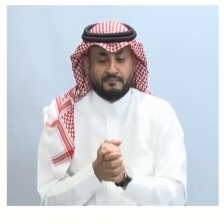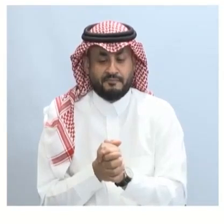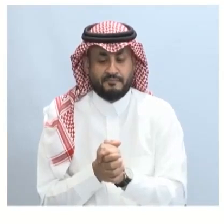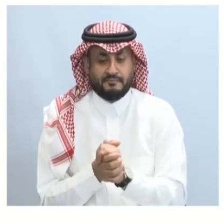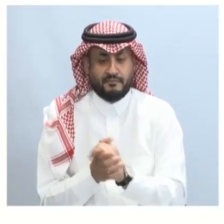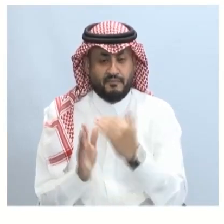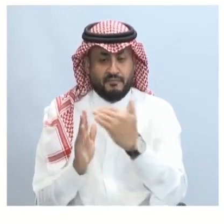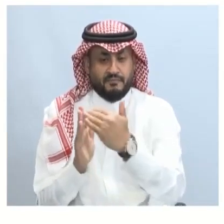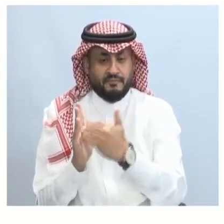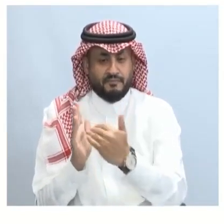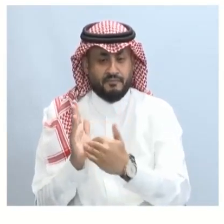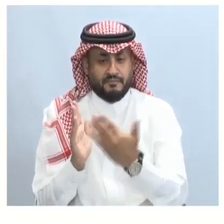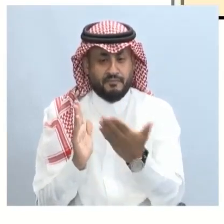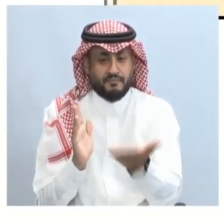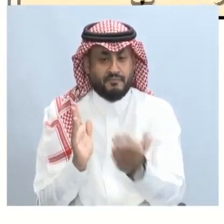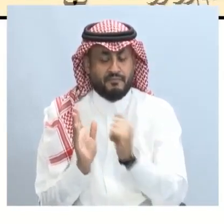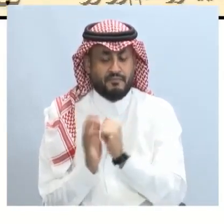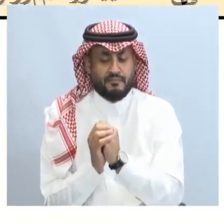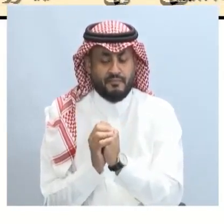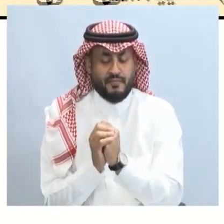فقرات الدرس